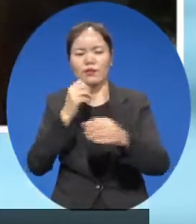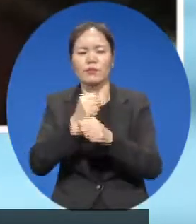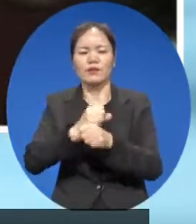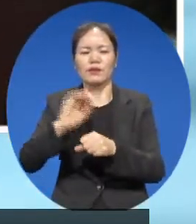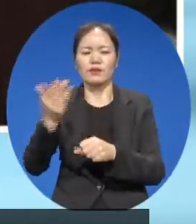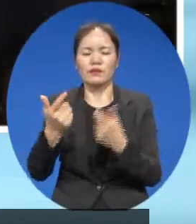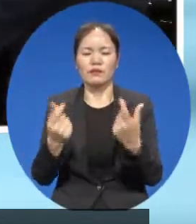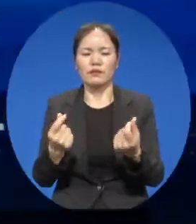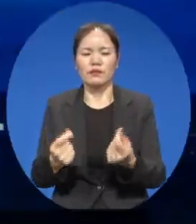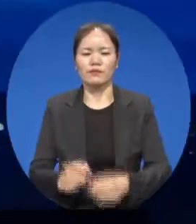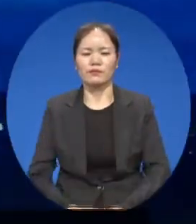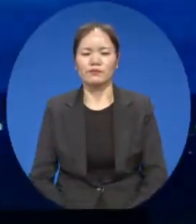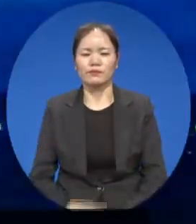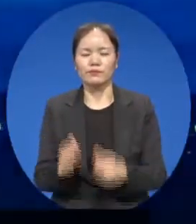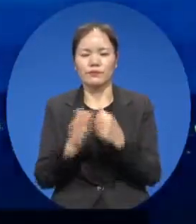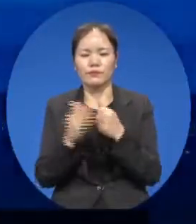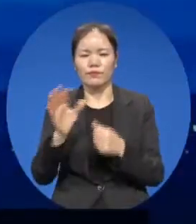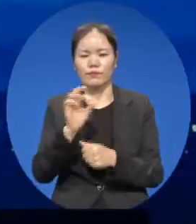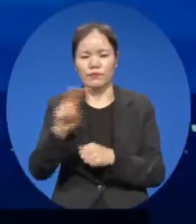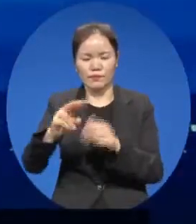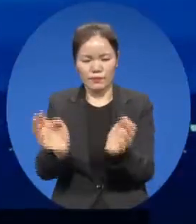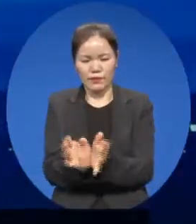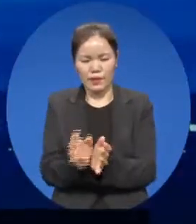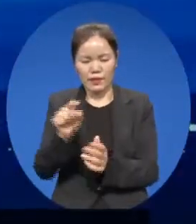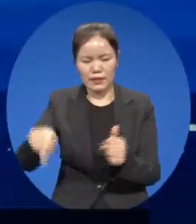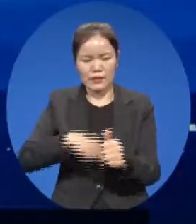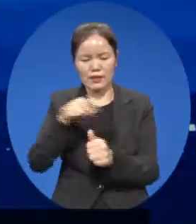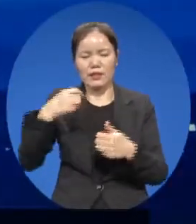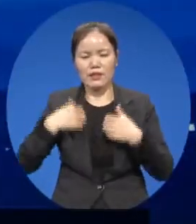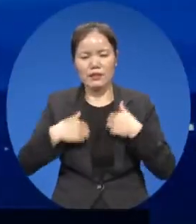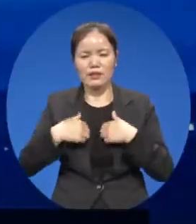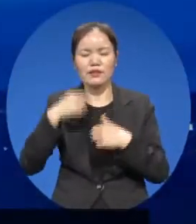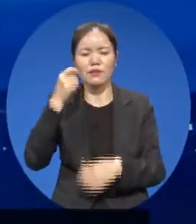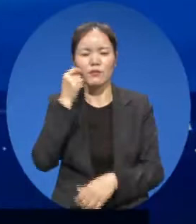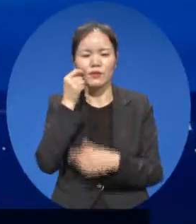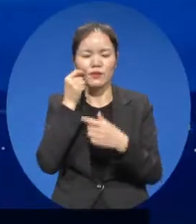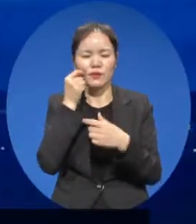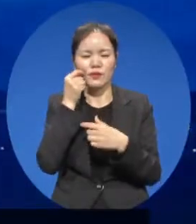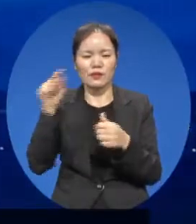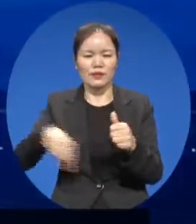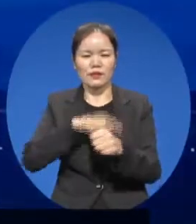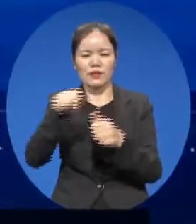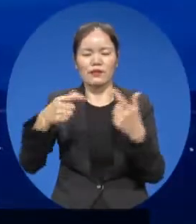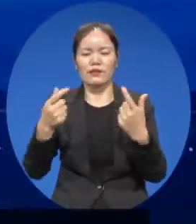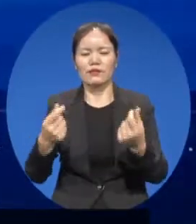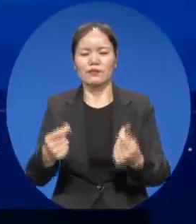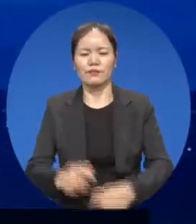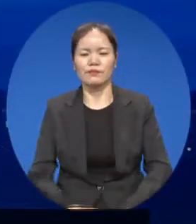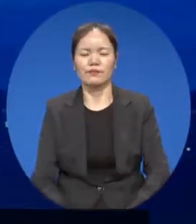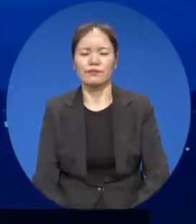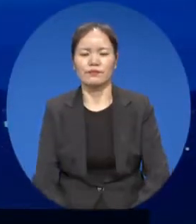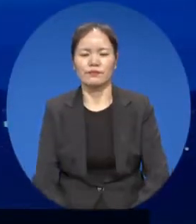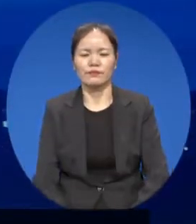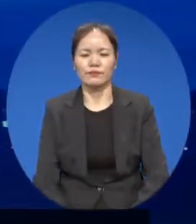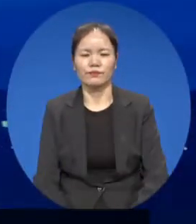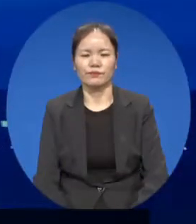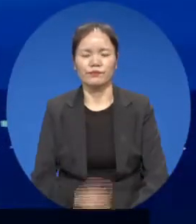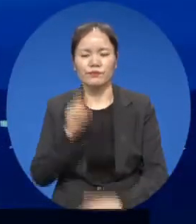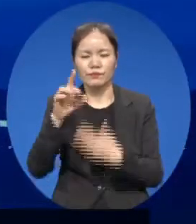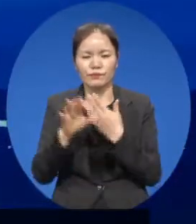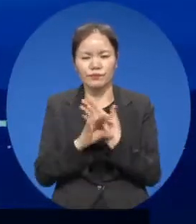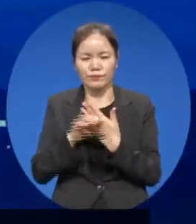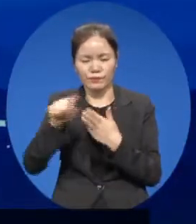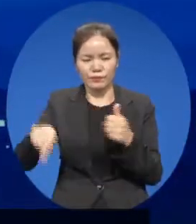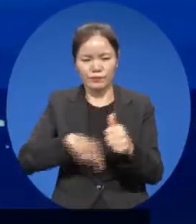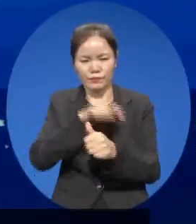그렇군요 그래서 야권의 마냥 이 상황을 즐길 수만은 없는 그런 상태인 것도 같습니다 여기서 그렇다면 이제 이